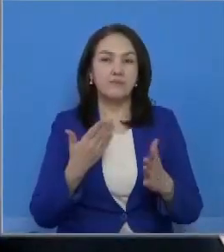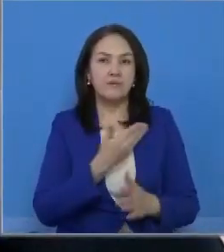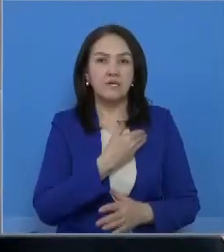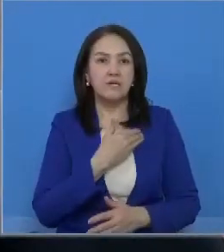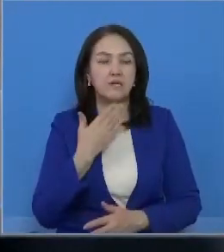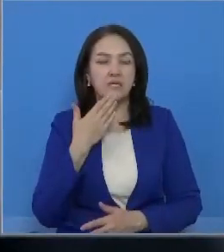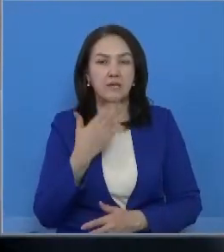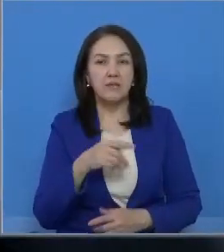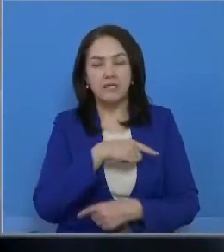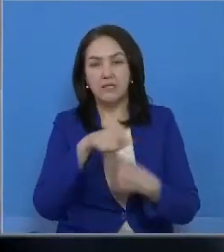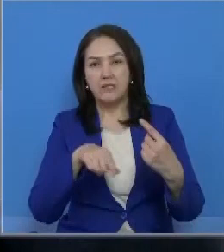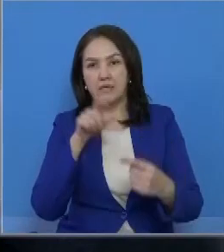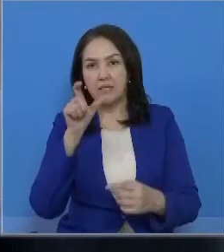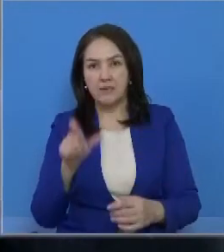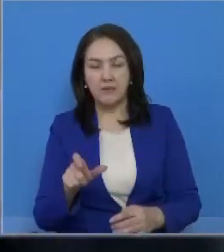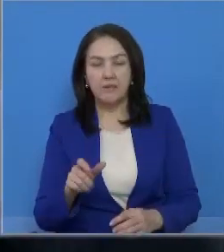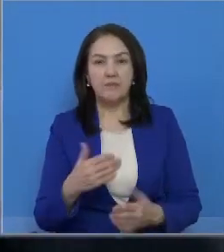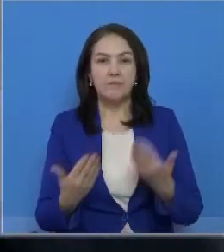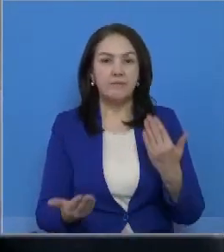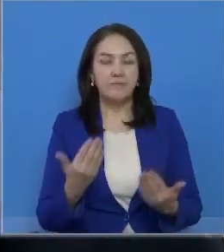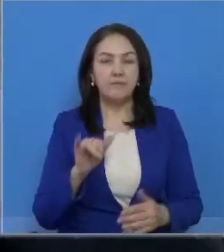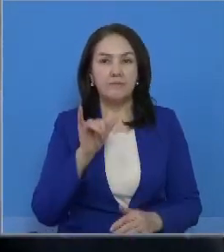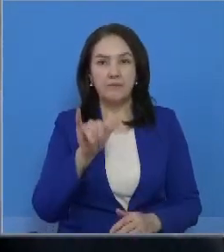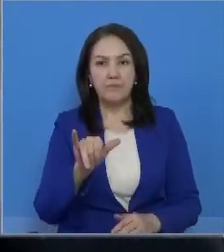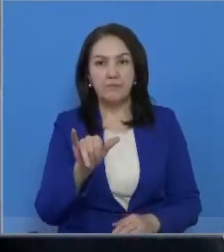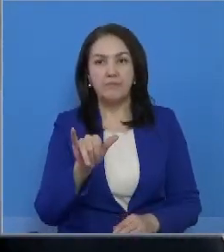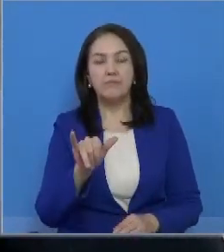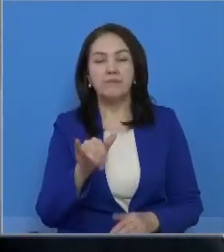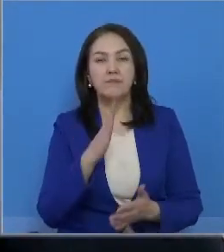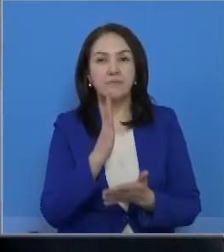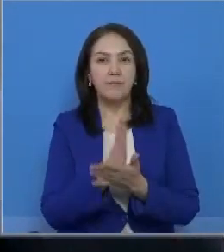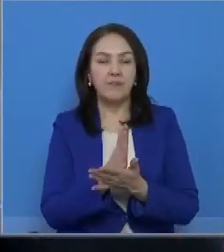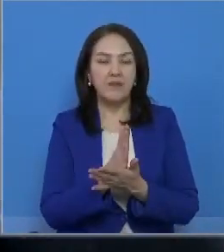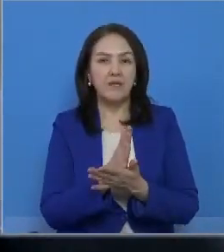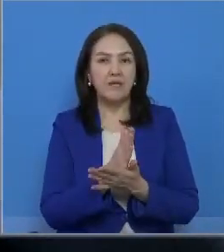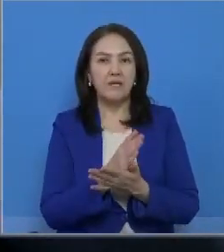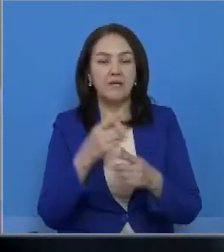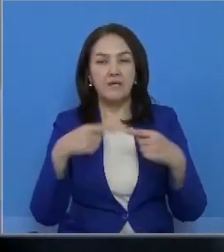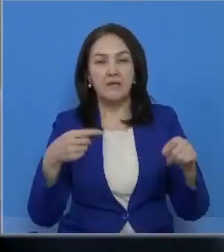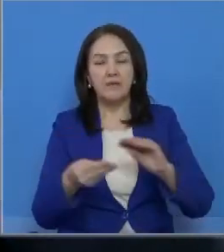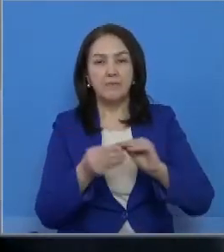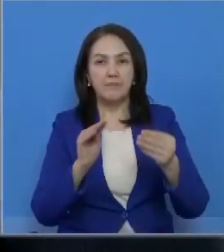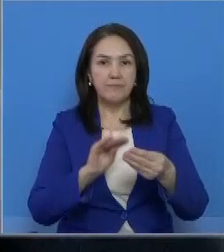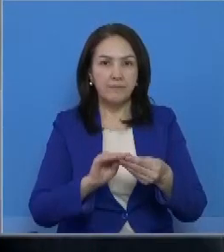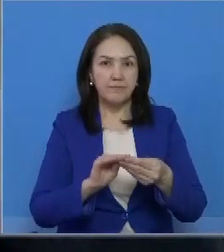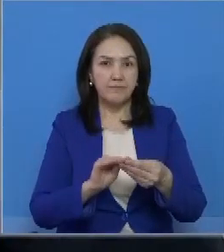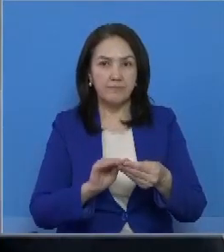обратиться к предпринимателям если у вас имеются какие-либо проблемы